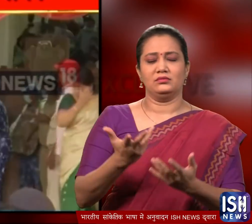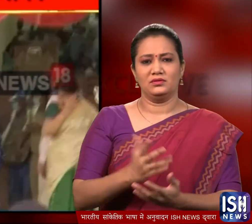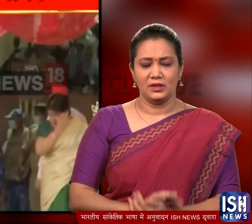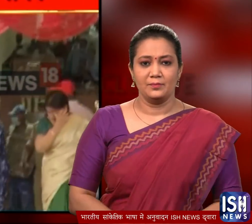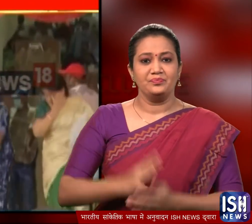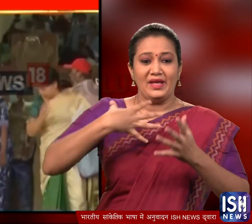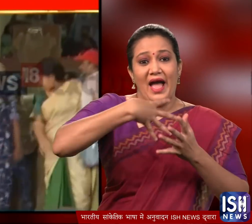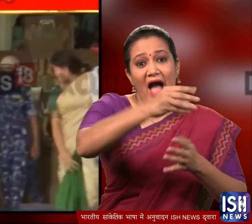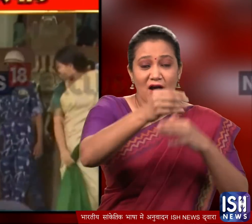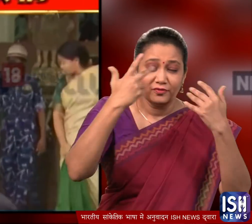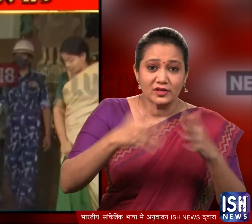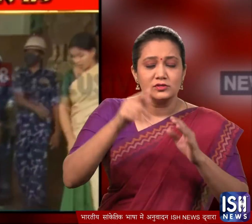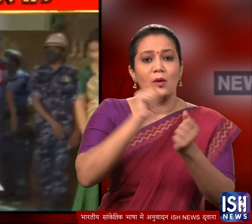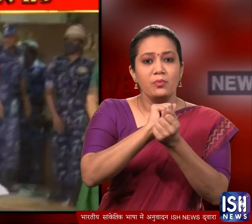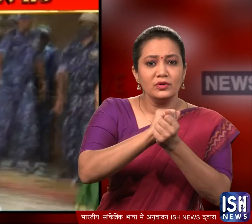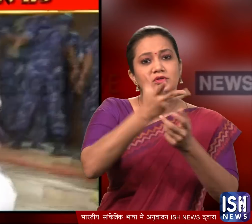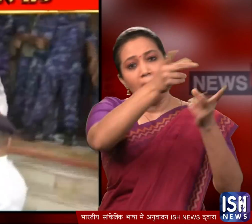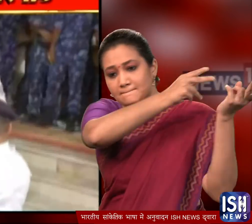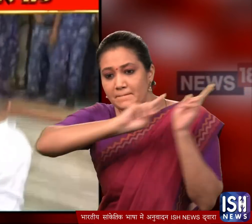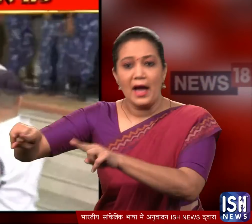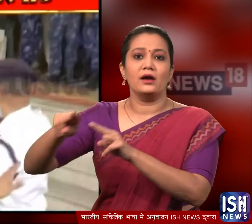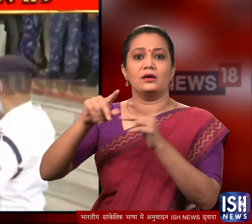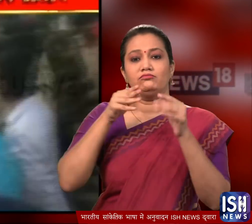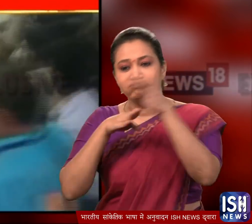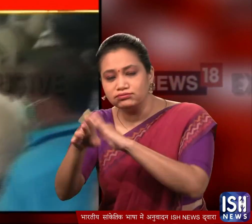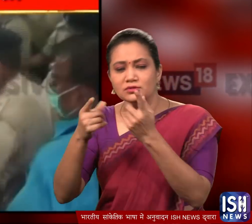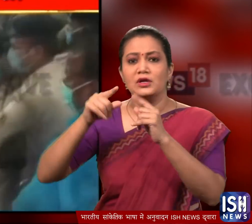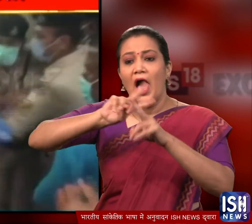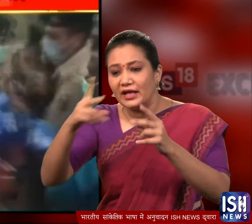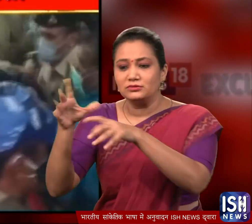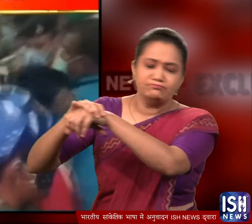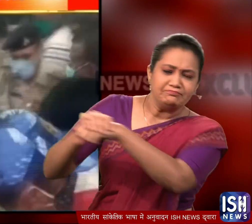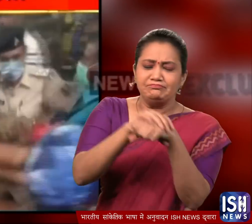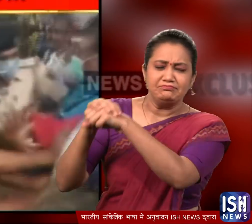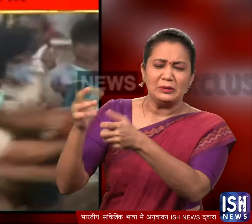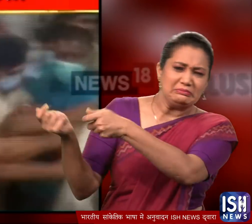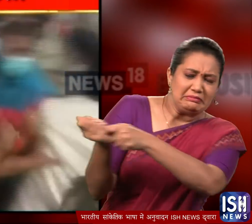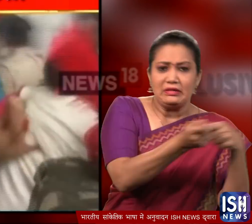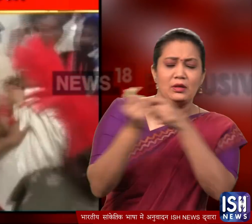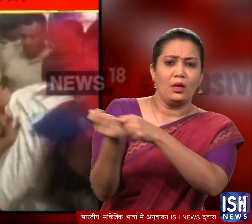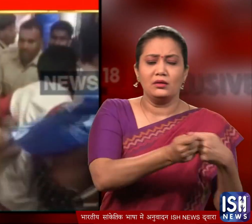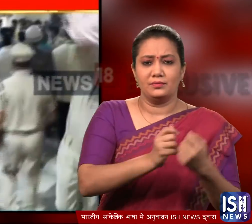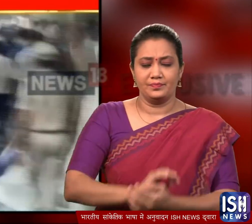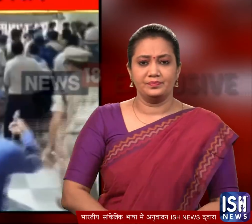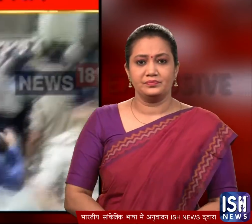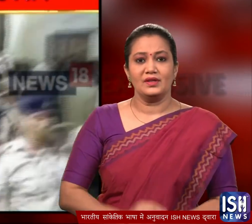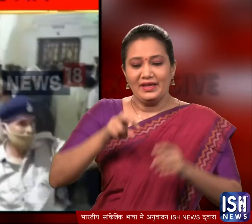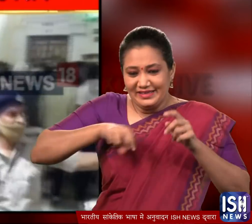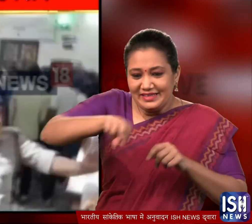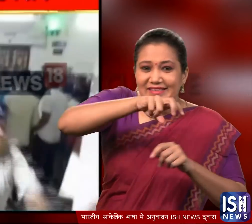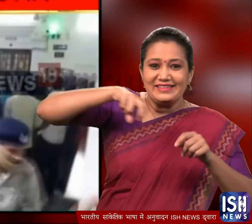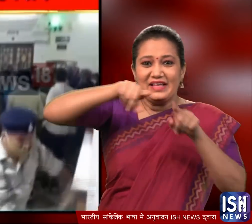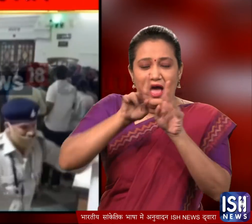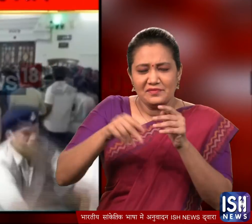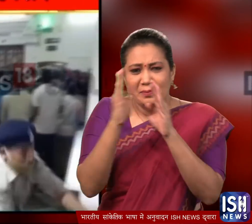दिखा। विधायक को बाहर ले जाने के बाद सारे पुलिस वाले फिर अंदर पहुंच गए और बाकी विधायकों को इसी तरह निकालने में जुट गए। दाईं तरफ सीढ़ी